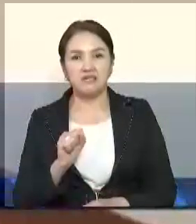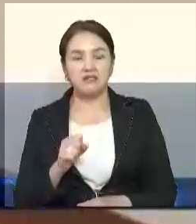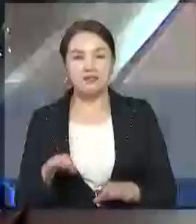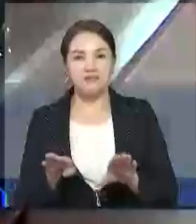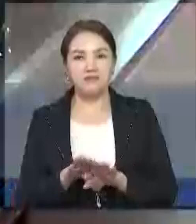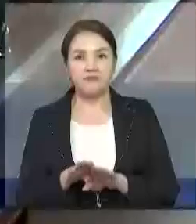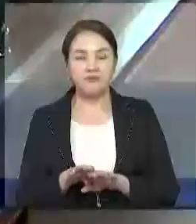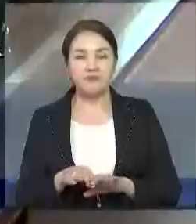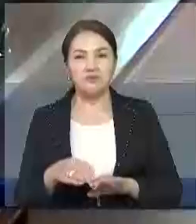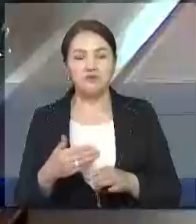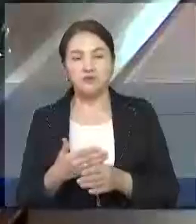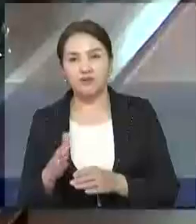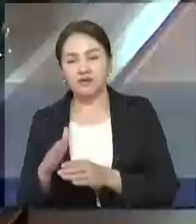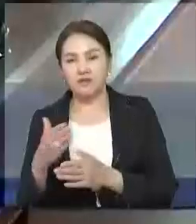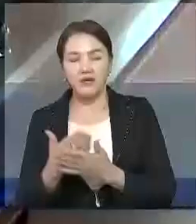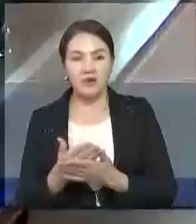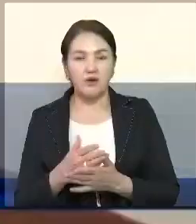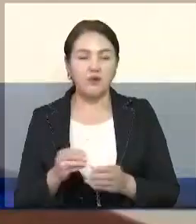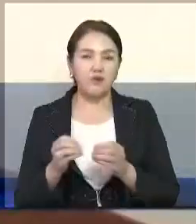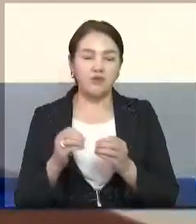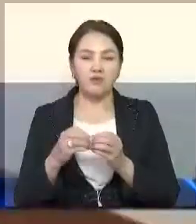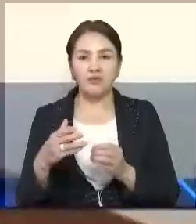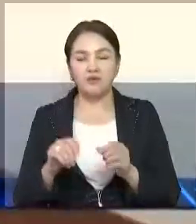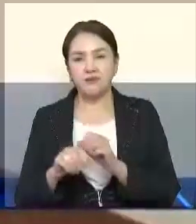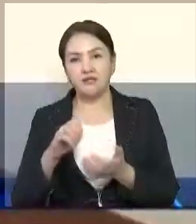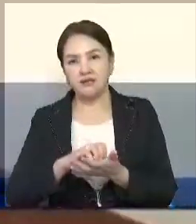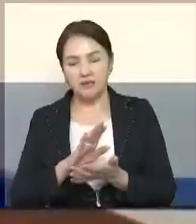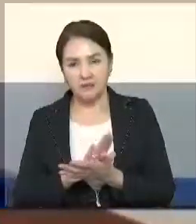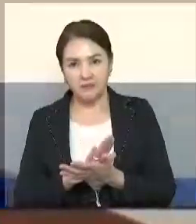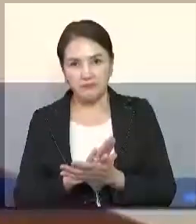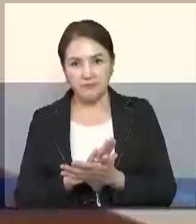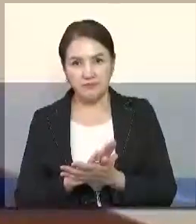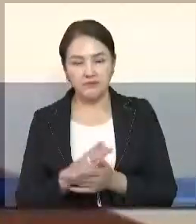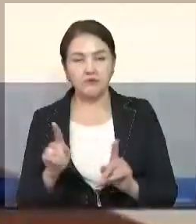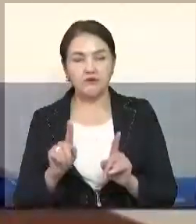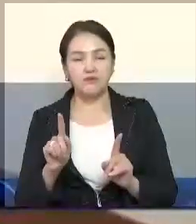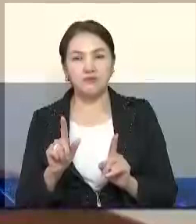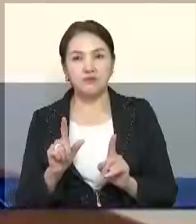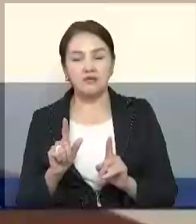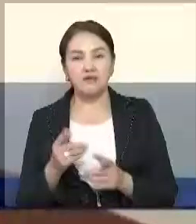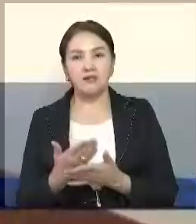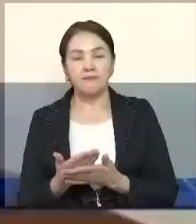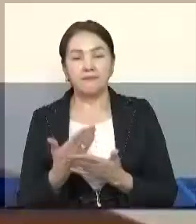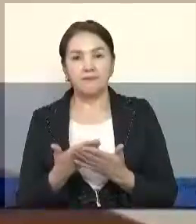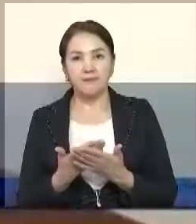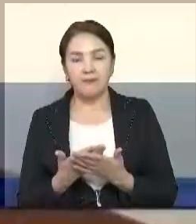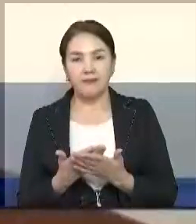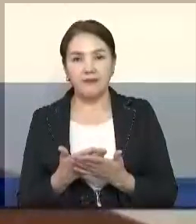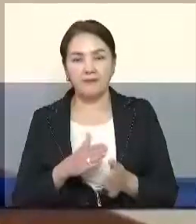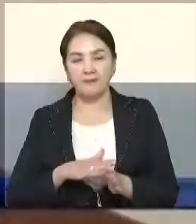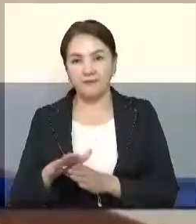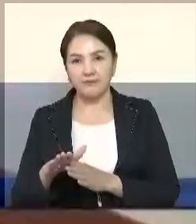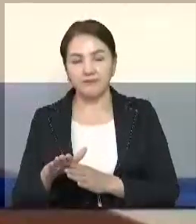Солар өте разгружает жолдарды. 10-15 ДТП тіркеледі тек қана. Ол не деген сөз? Сравстояние тоқ көтті